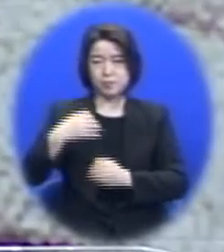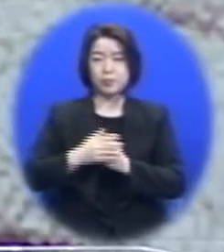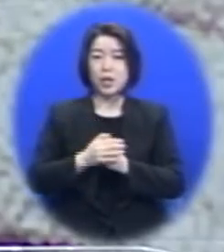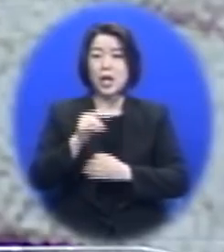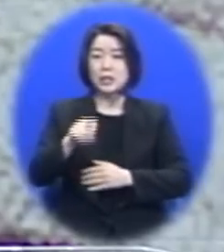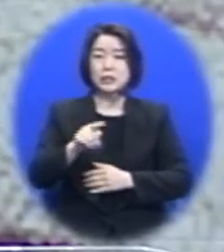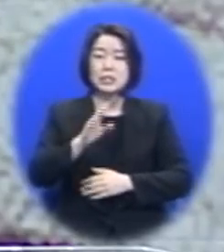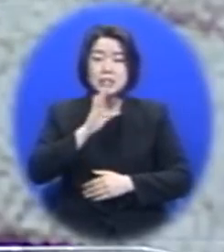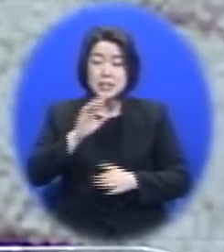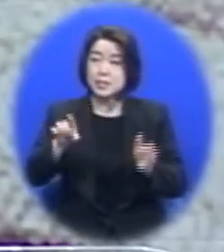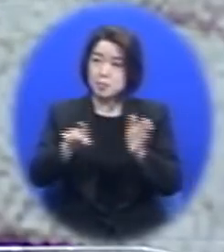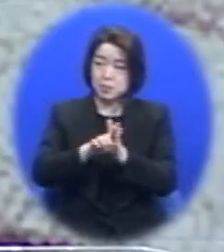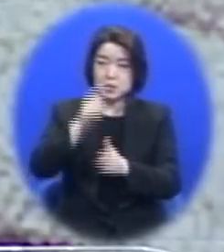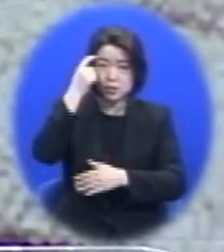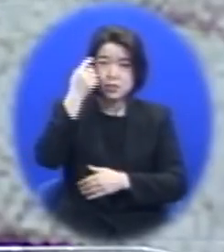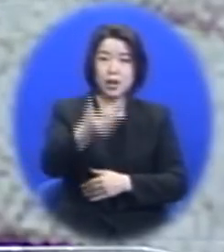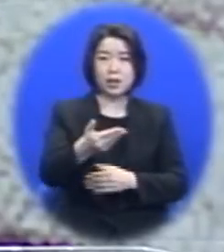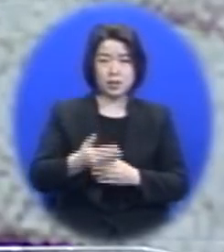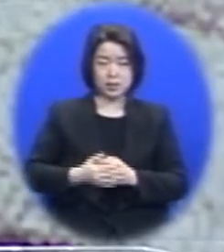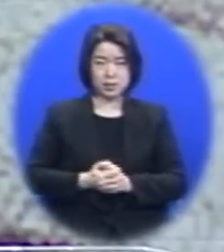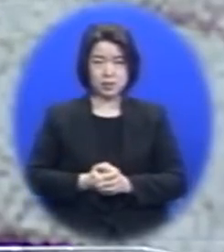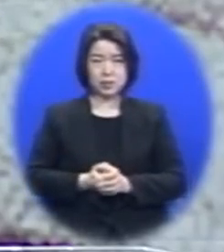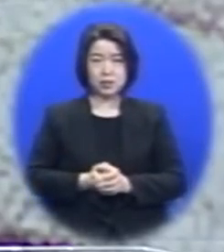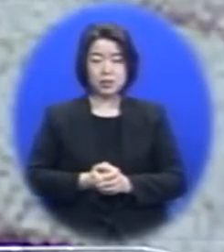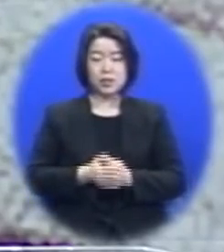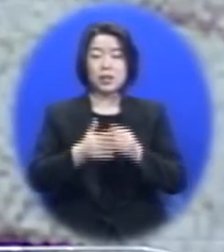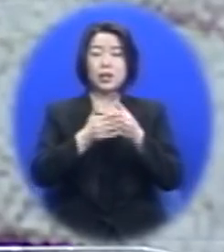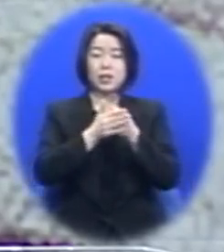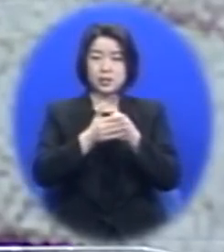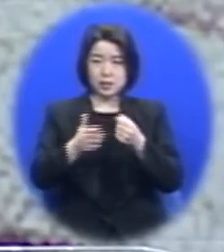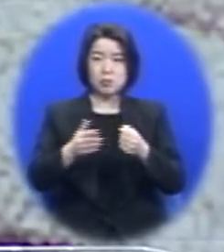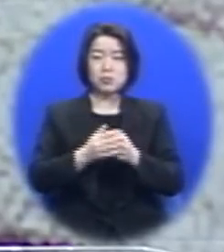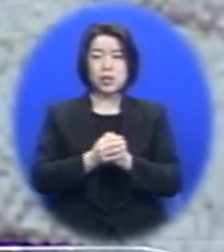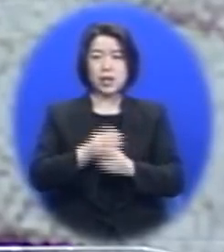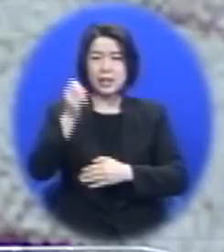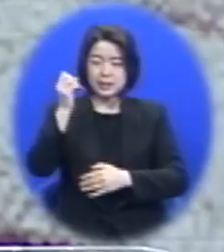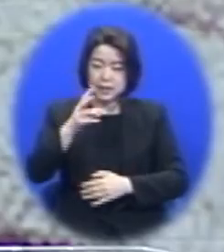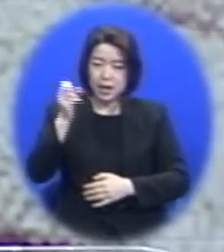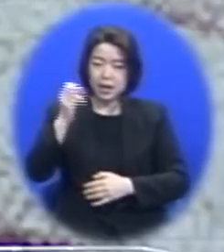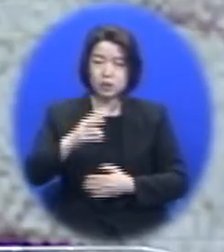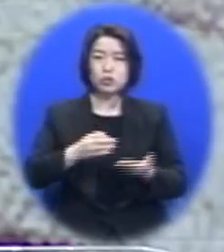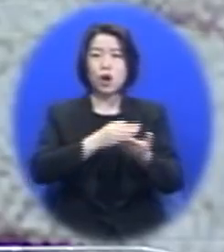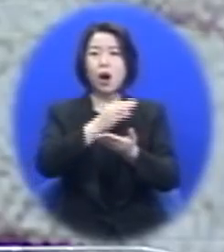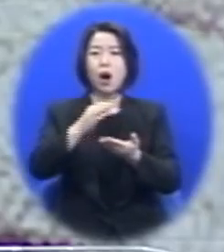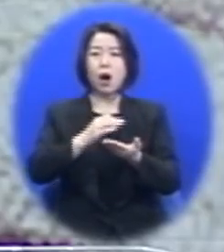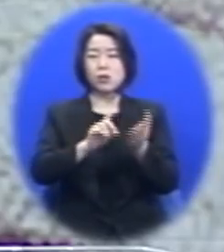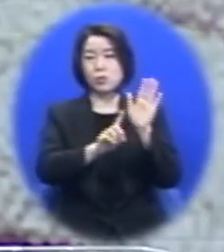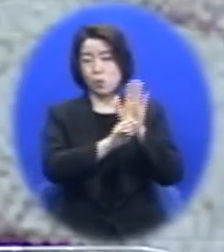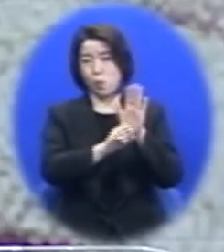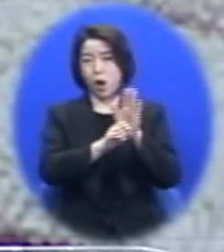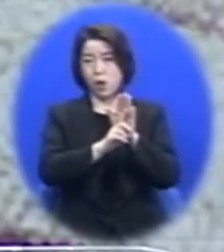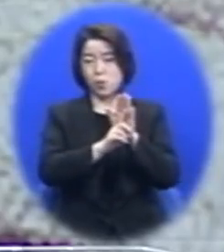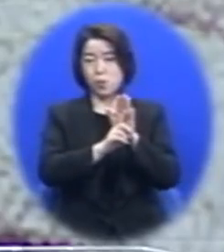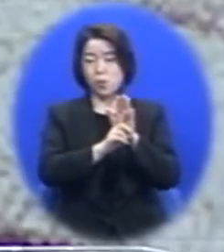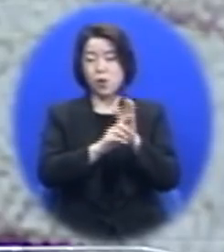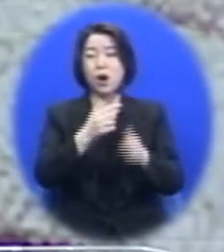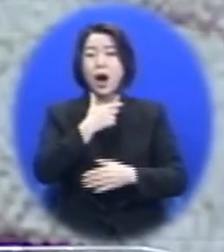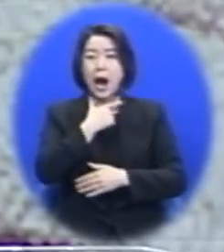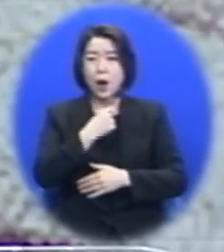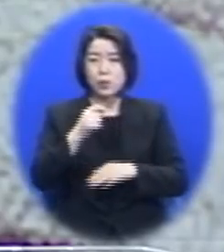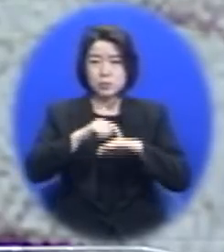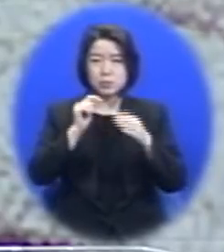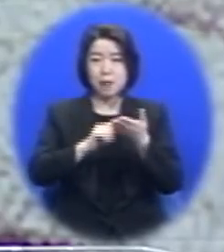그걸 정말 믿느냐 그래서 자꾸 항공 광고하고 싶은 마음 굴뚝 같아도